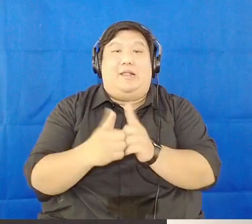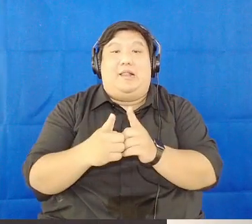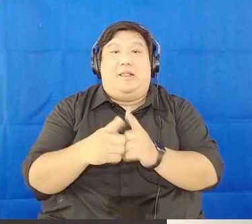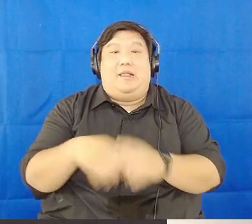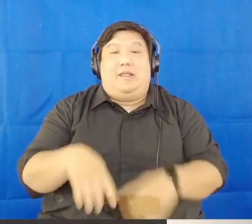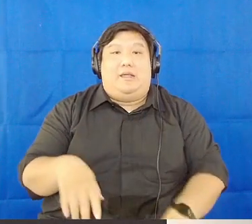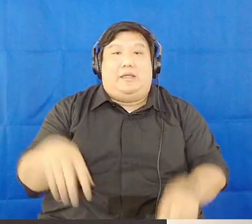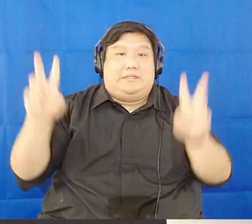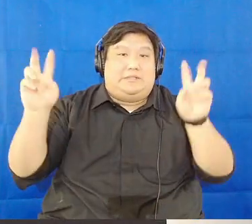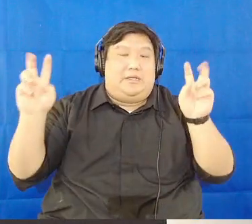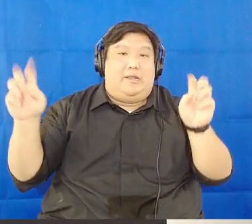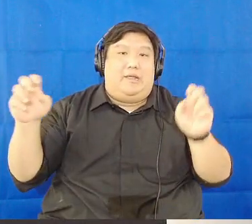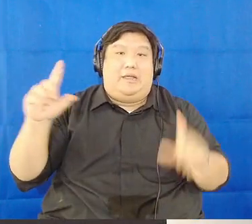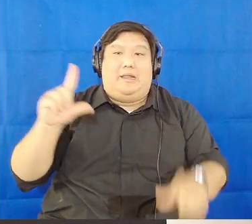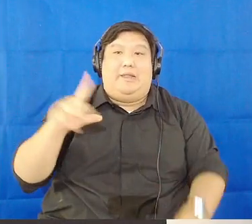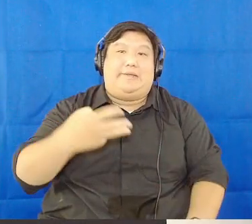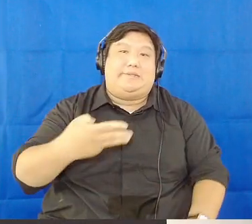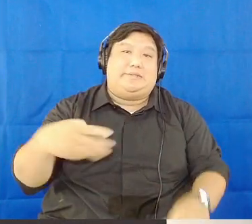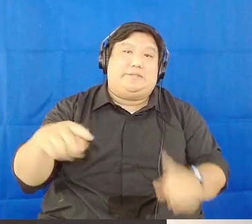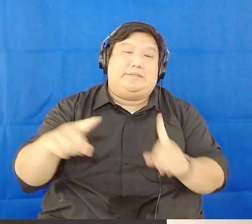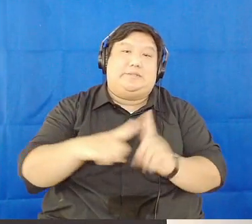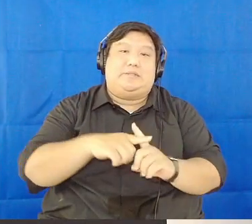lex orandi, lex credendi,